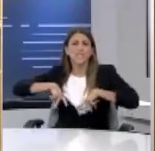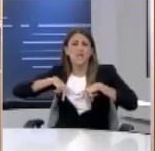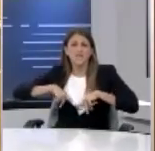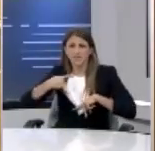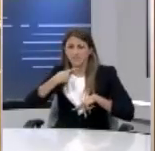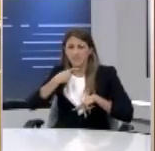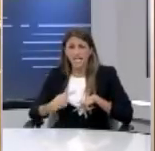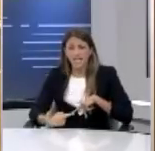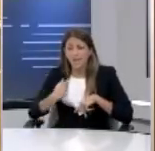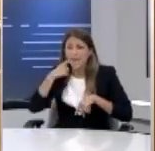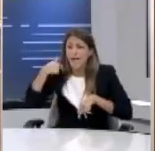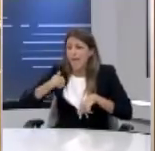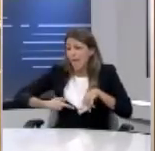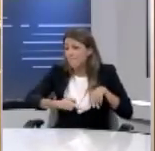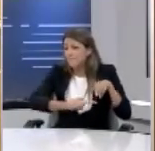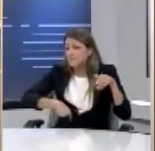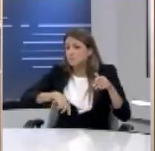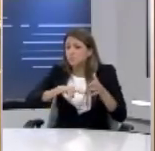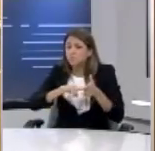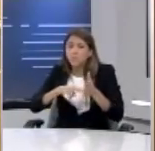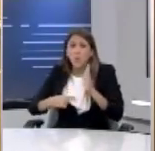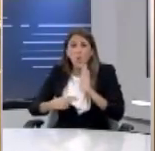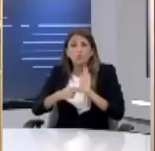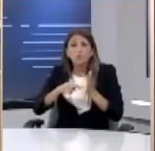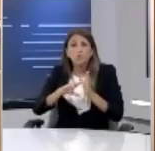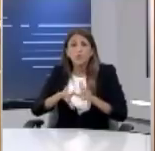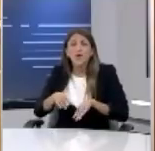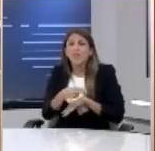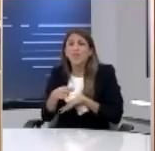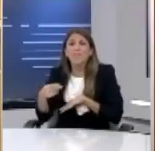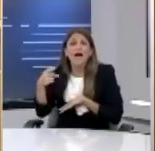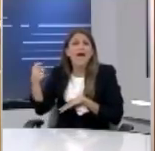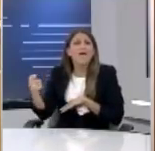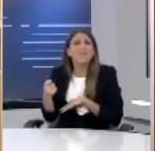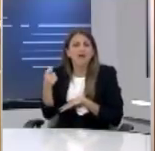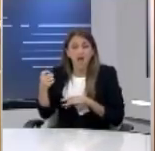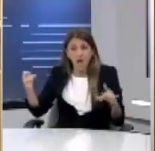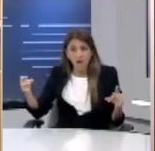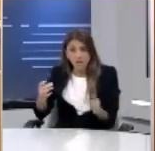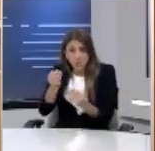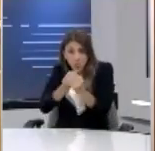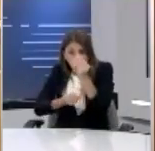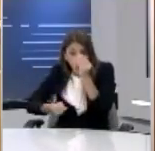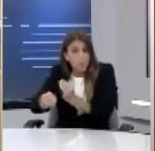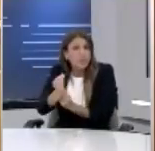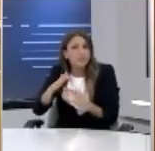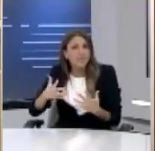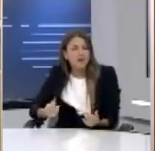θέματα, διότι θα έχει επιπτώσεις στις ροές. Ο κυβερνητικός εκπρόσωπος το είπε αυτό.